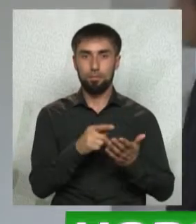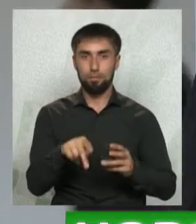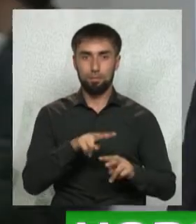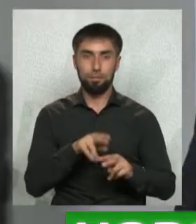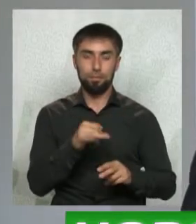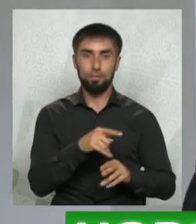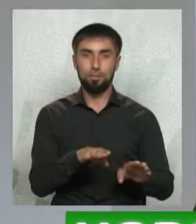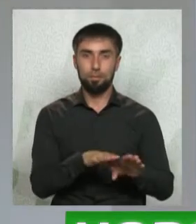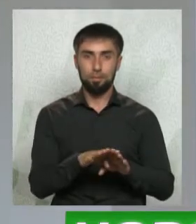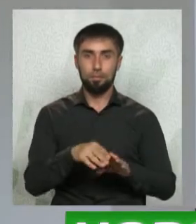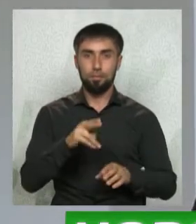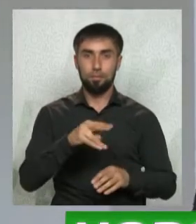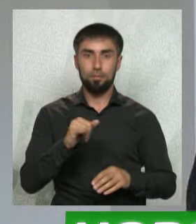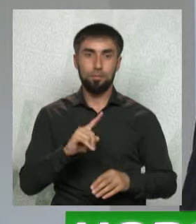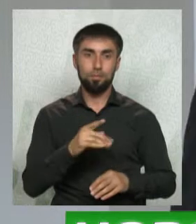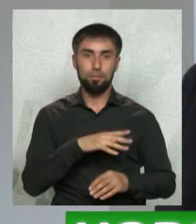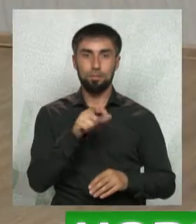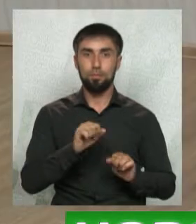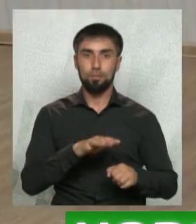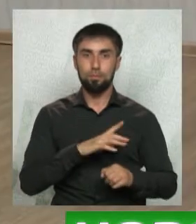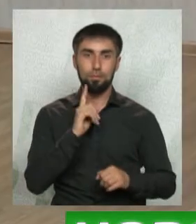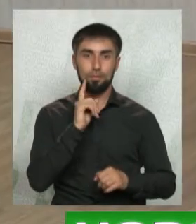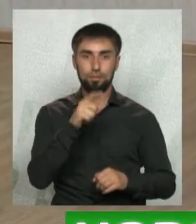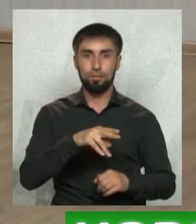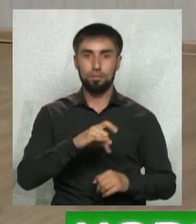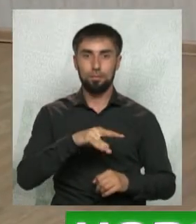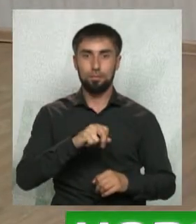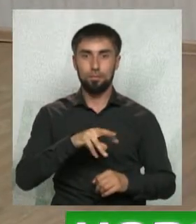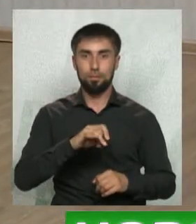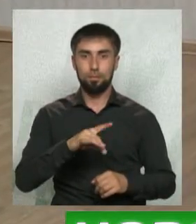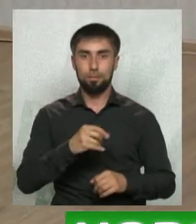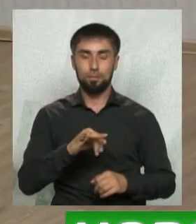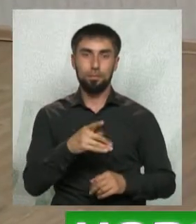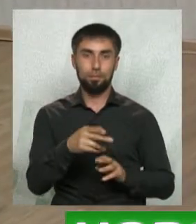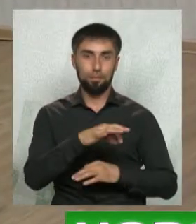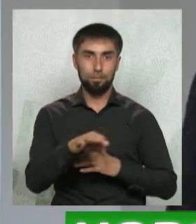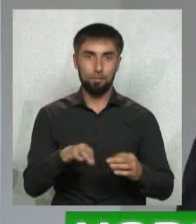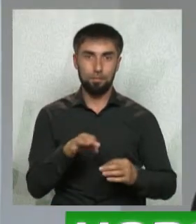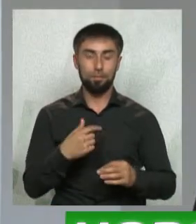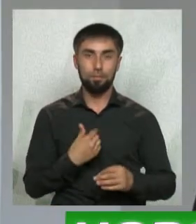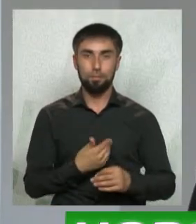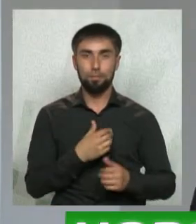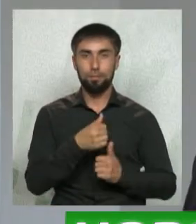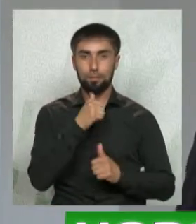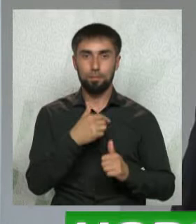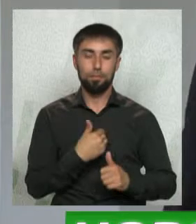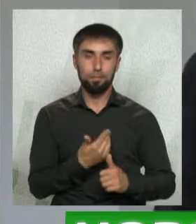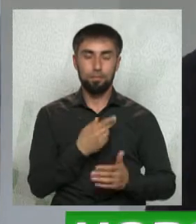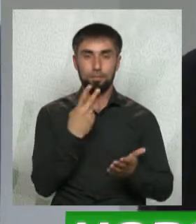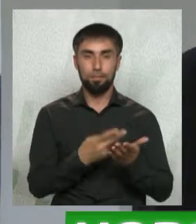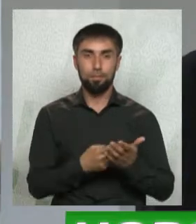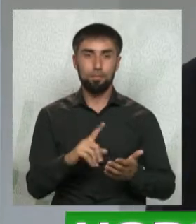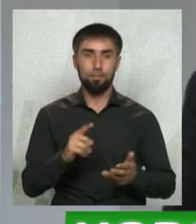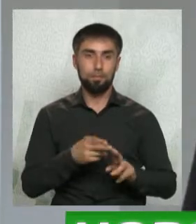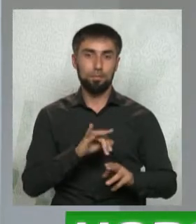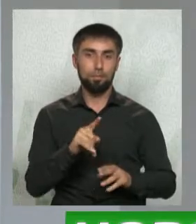раз соответствуют тому, что должно быть, скажем так, у молодого парламентария этап этого проекта. Мы хотим попробовать, мы хотим посмотреть, что